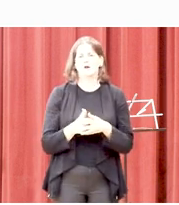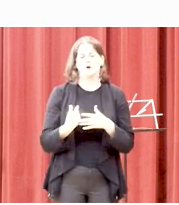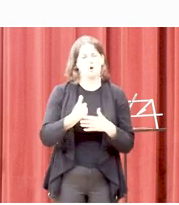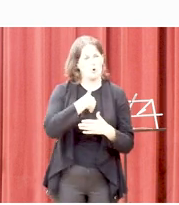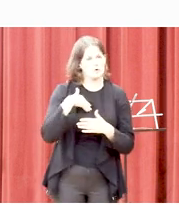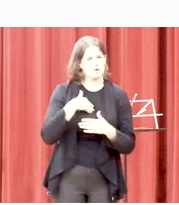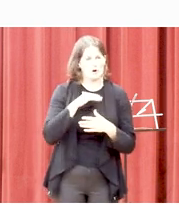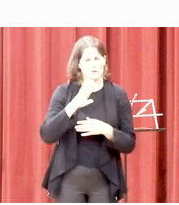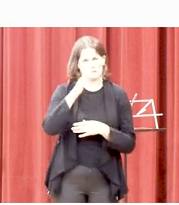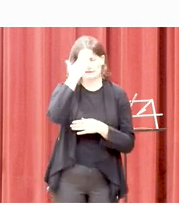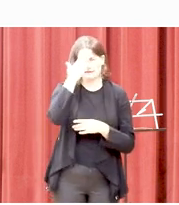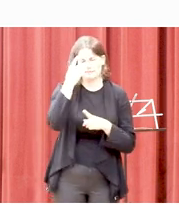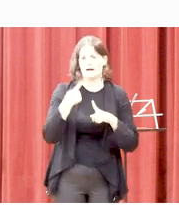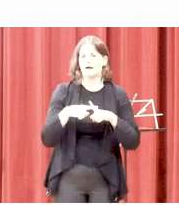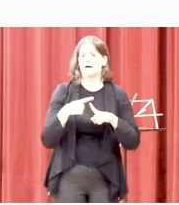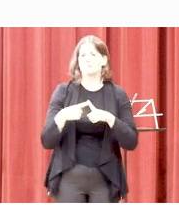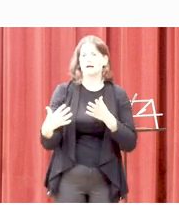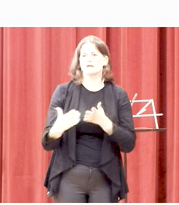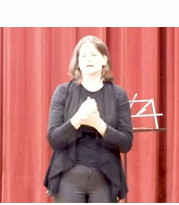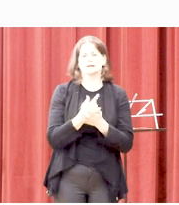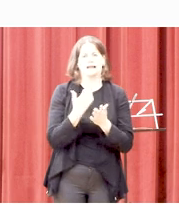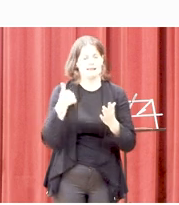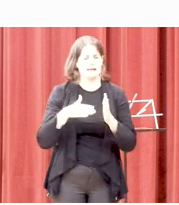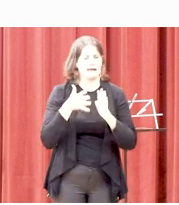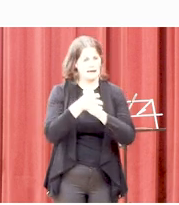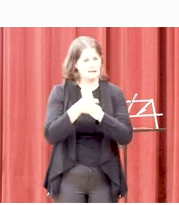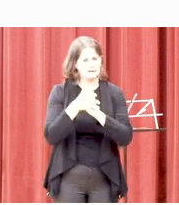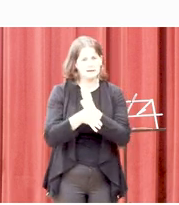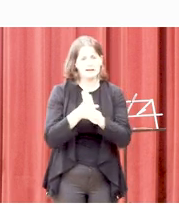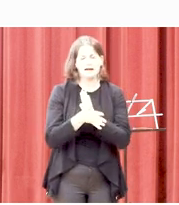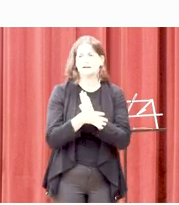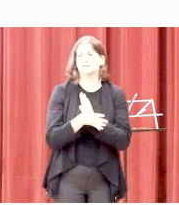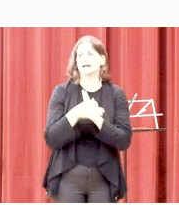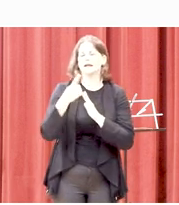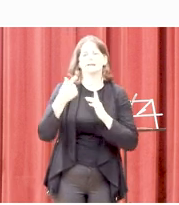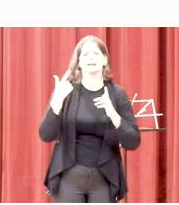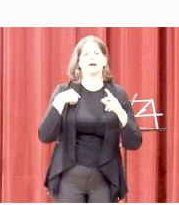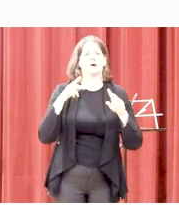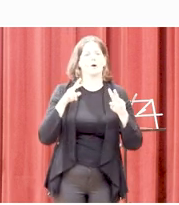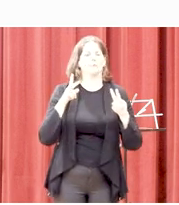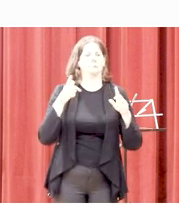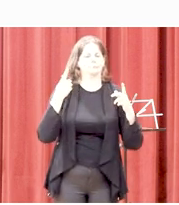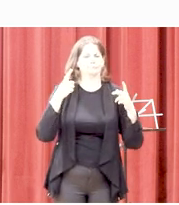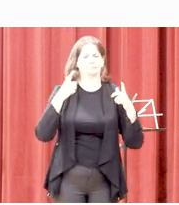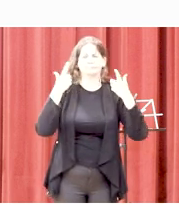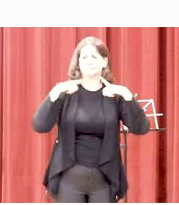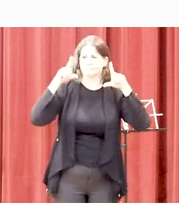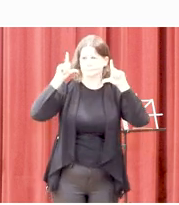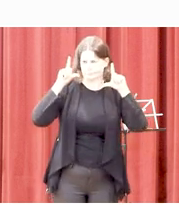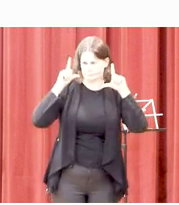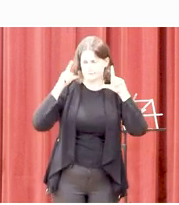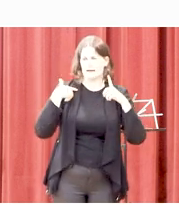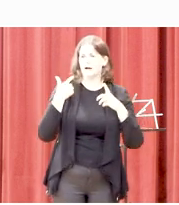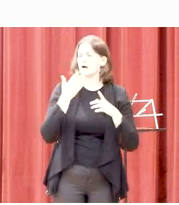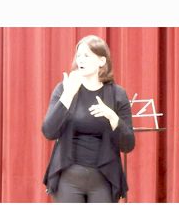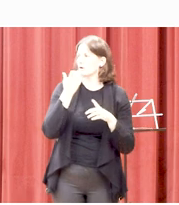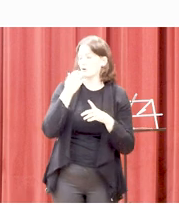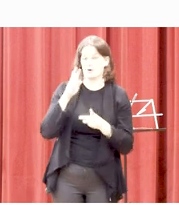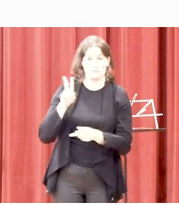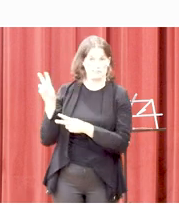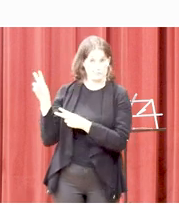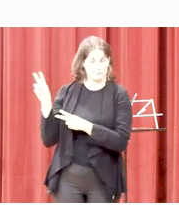els titulars poden ser com aquests, no? Positius, dius, mira que bé el que us comentava, com s'està evolucionant amb el càncer,